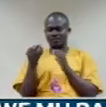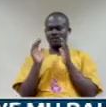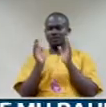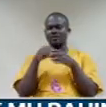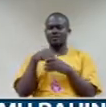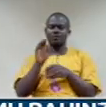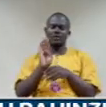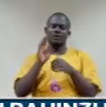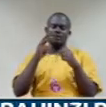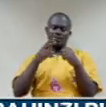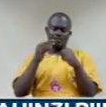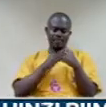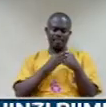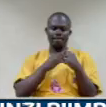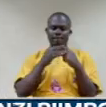miliyari